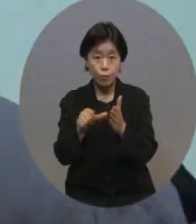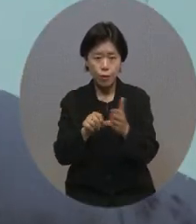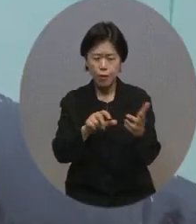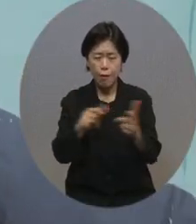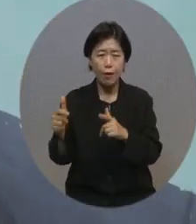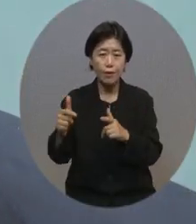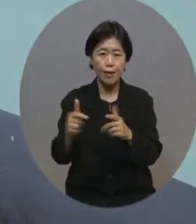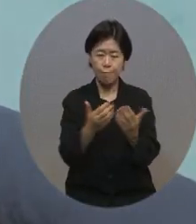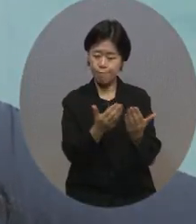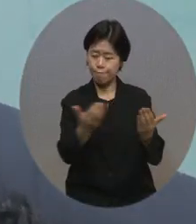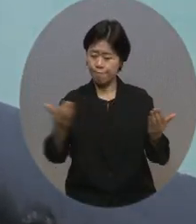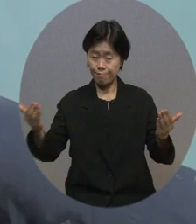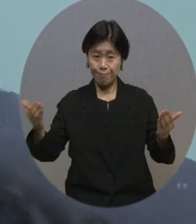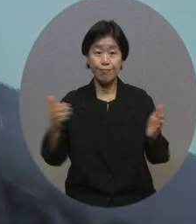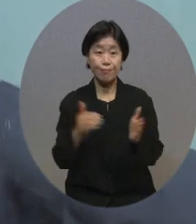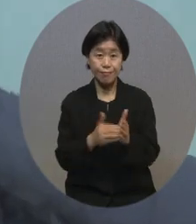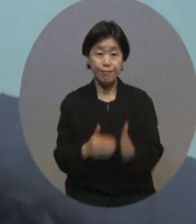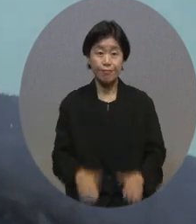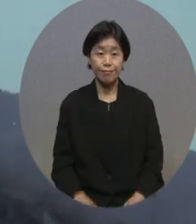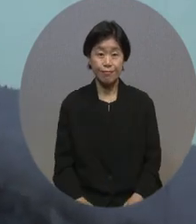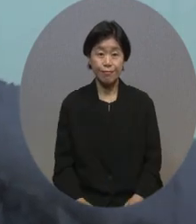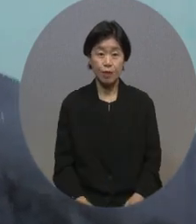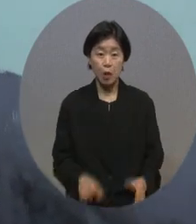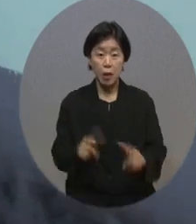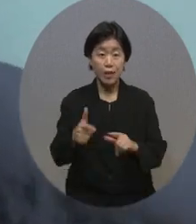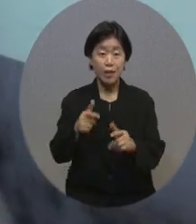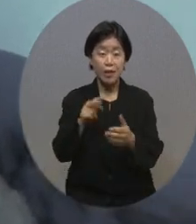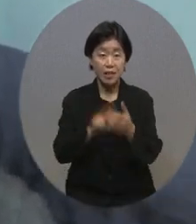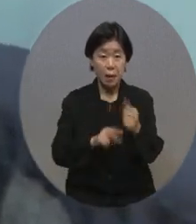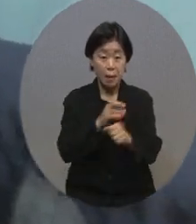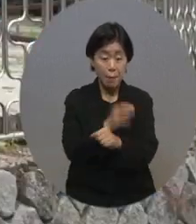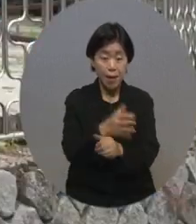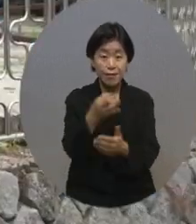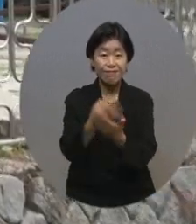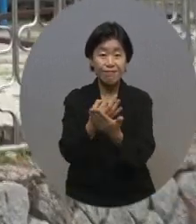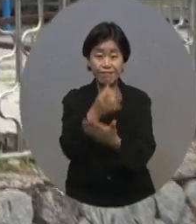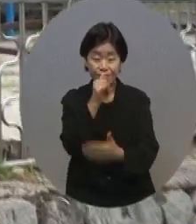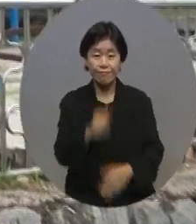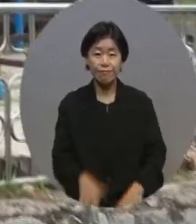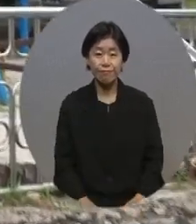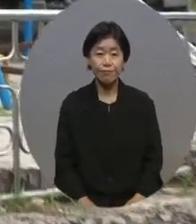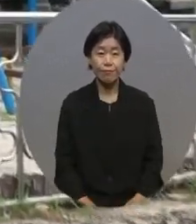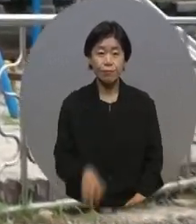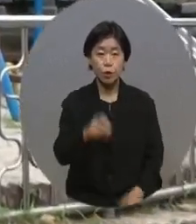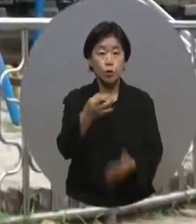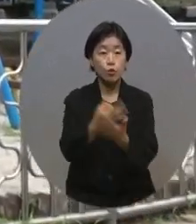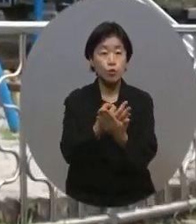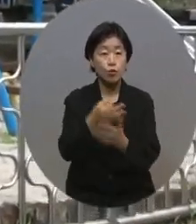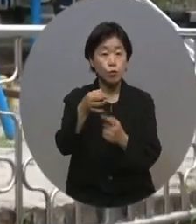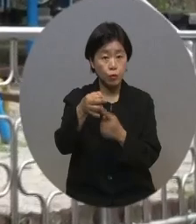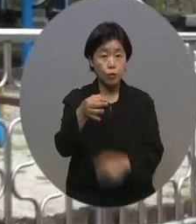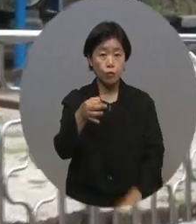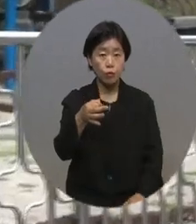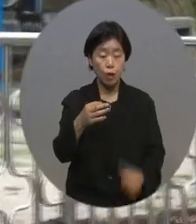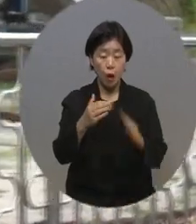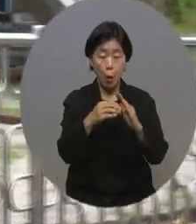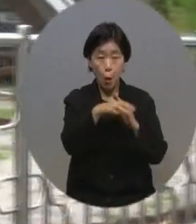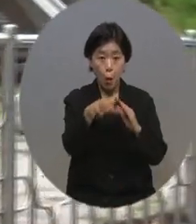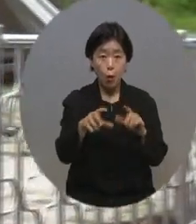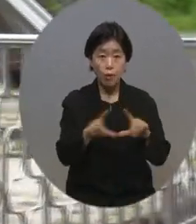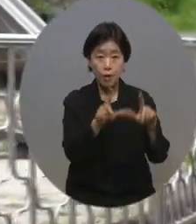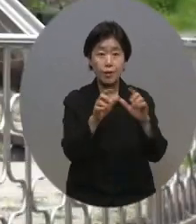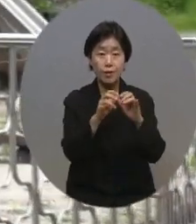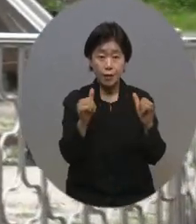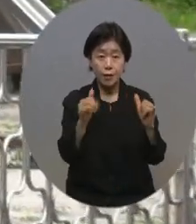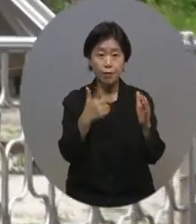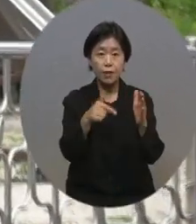물건들이 정겹게 진열되어 소소한 판매가 시작되었습니다. 그 소소한 수익금은 마을 주민을 위한 시설